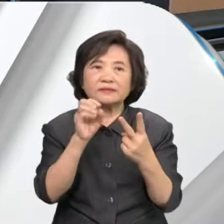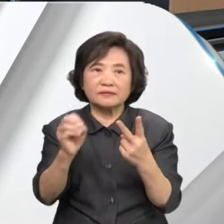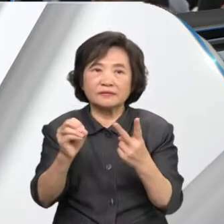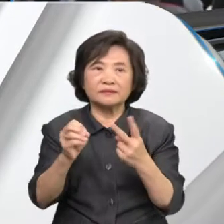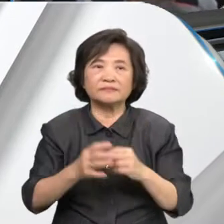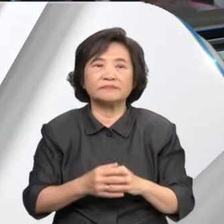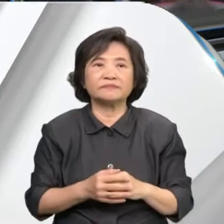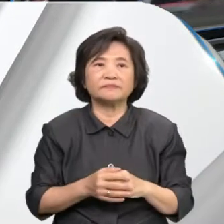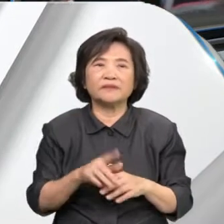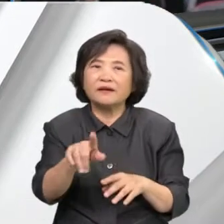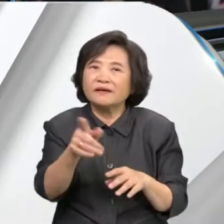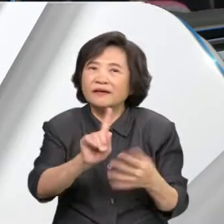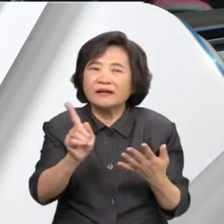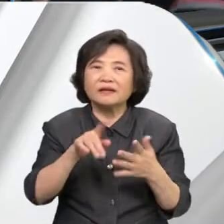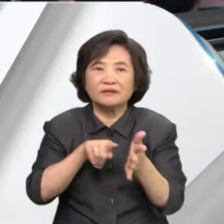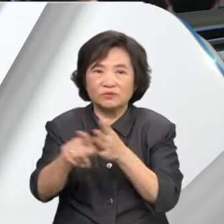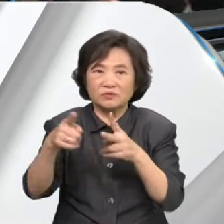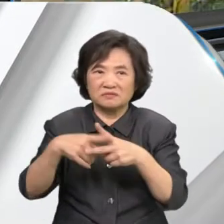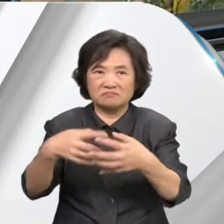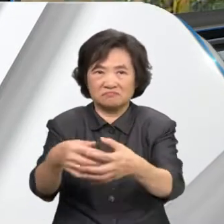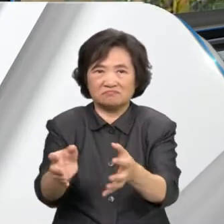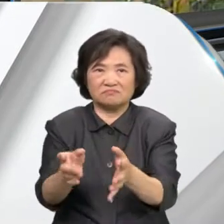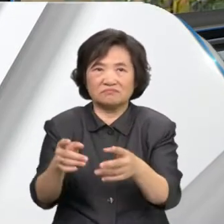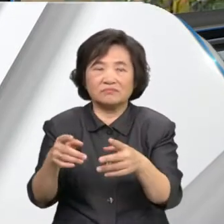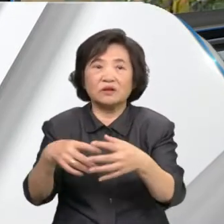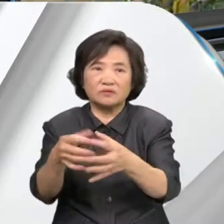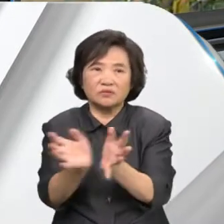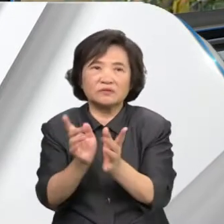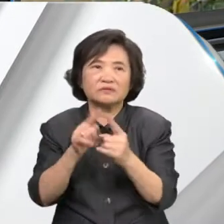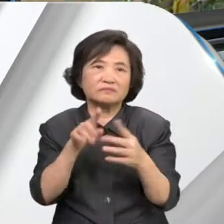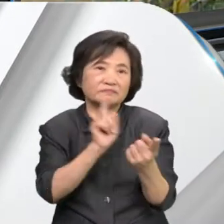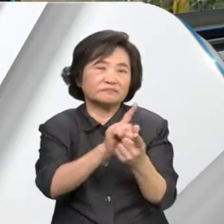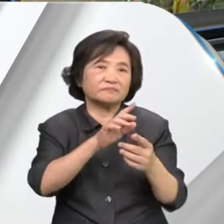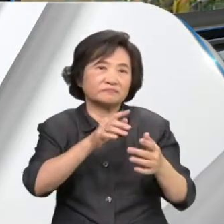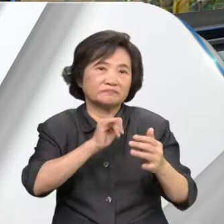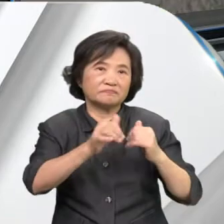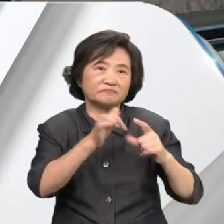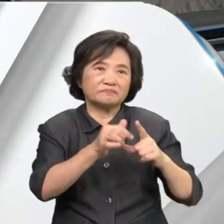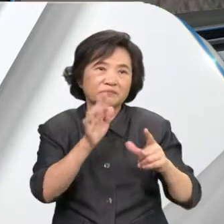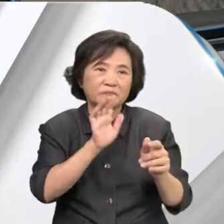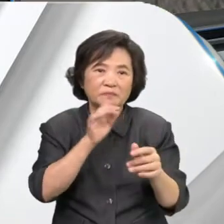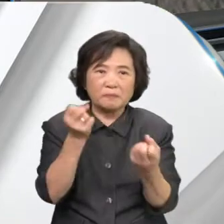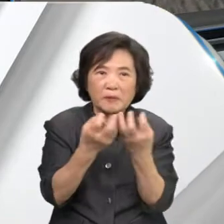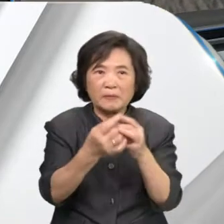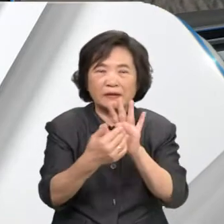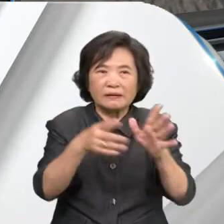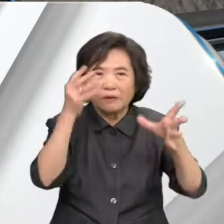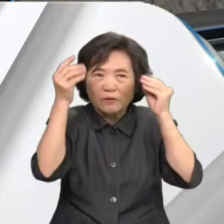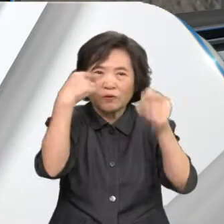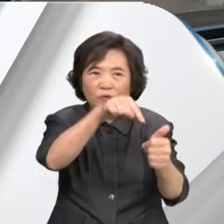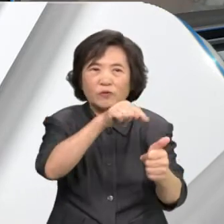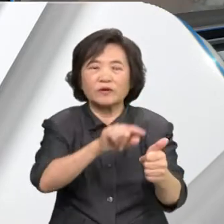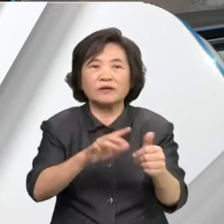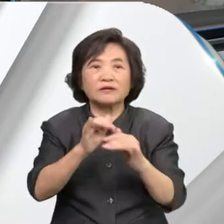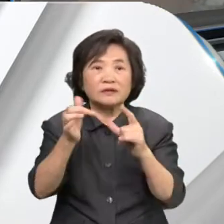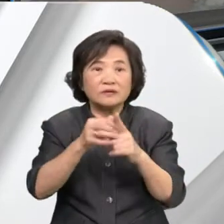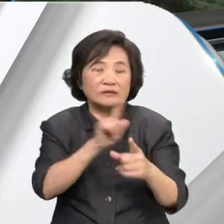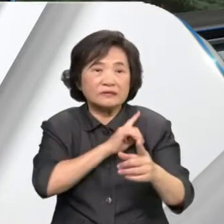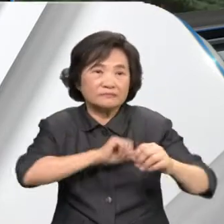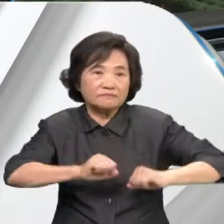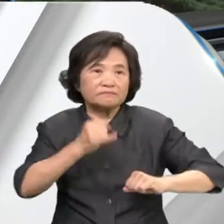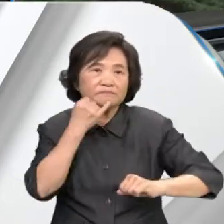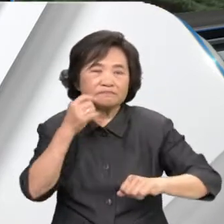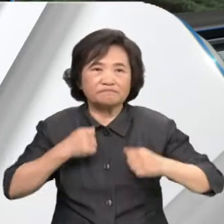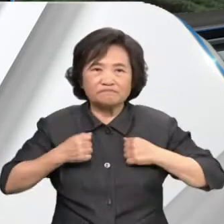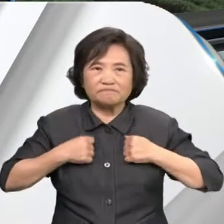沙气逆点浪，就透过专业团队天数提升沙气的防灾地点。沙气期间也